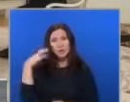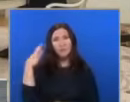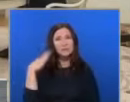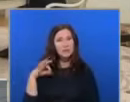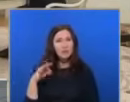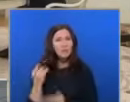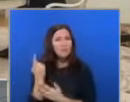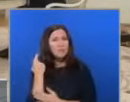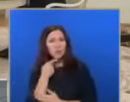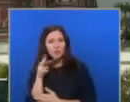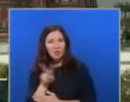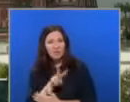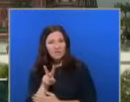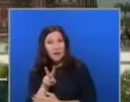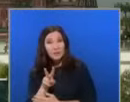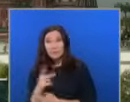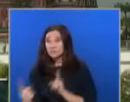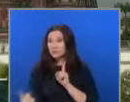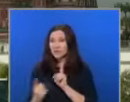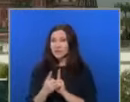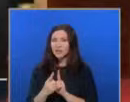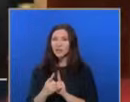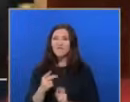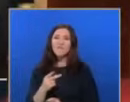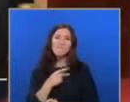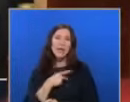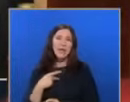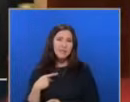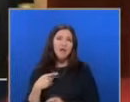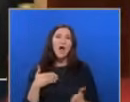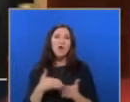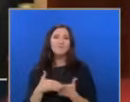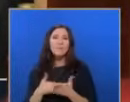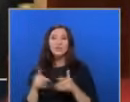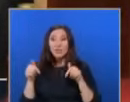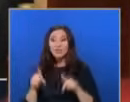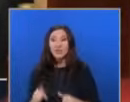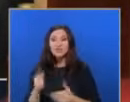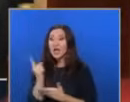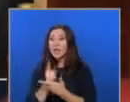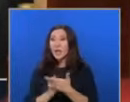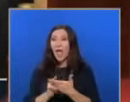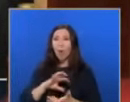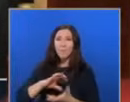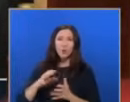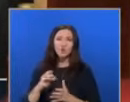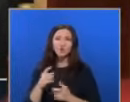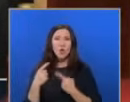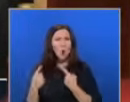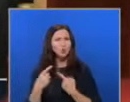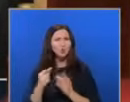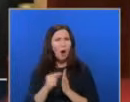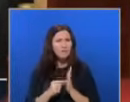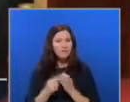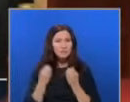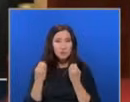президент. Миналата година двамата дори се срещнаха в Пекин. Въпреки че в днешните геополитически условия